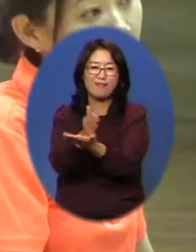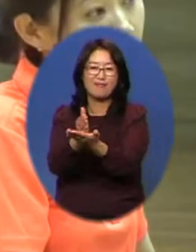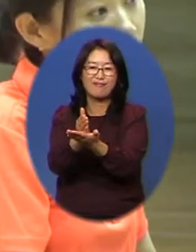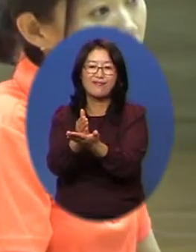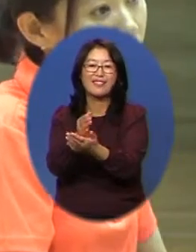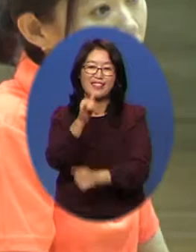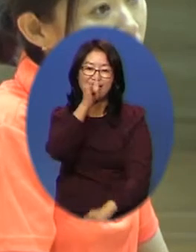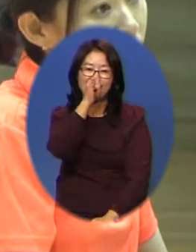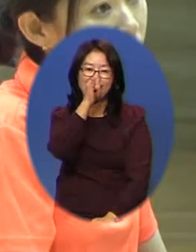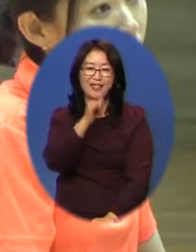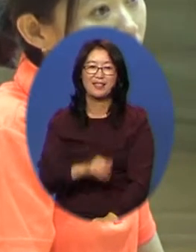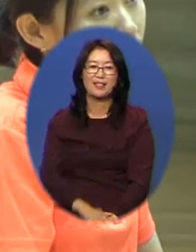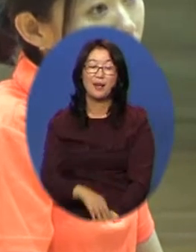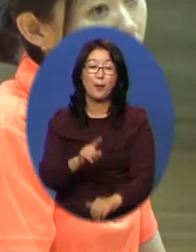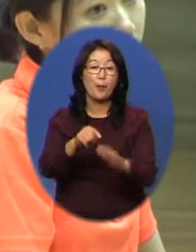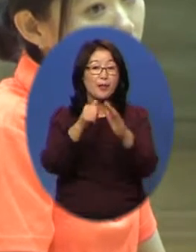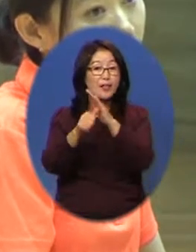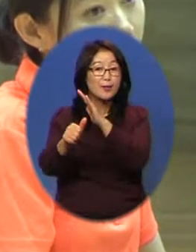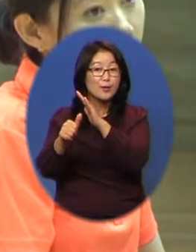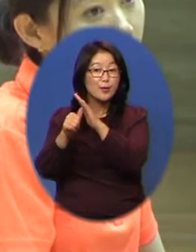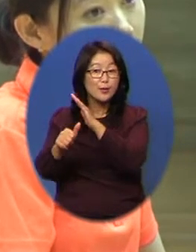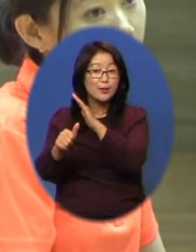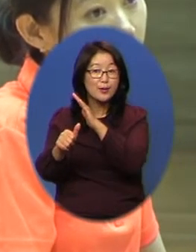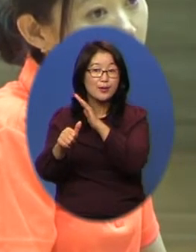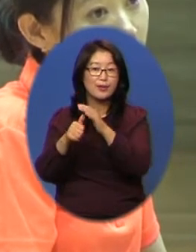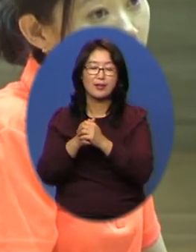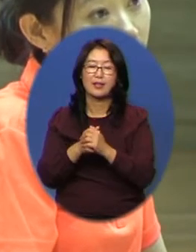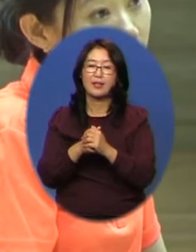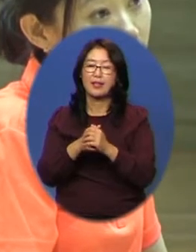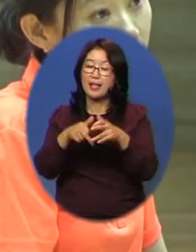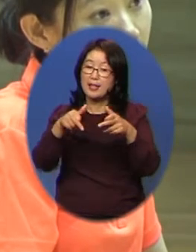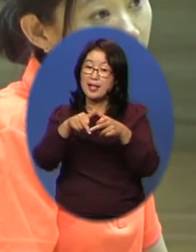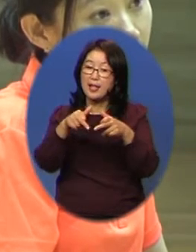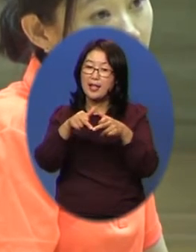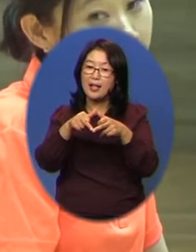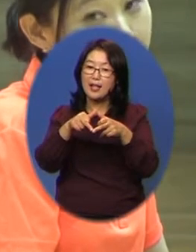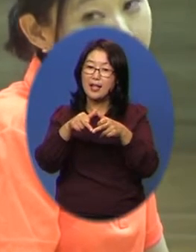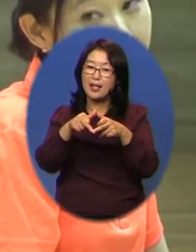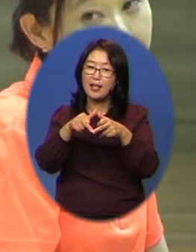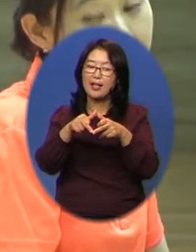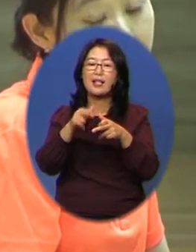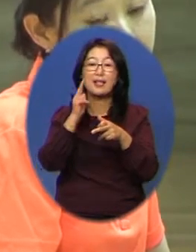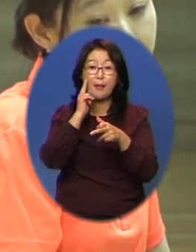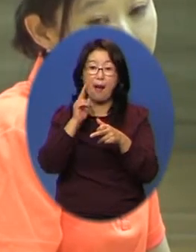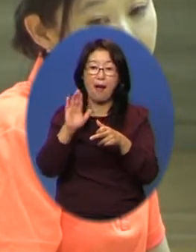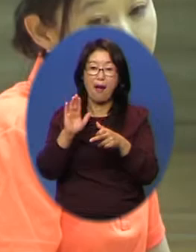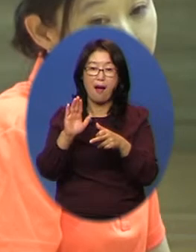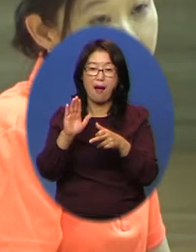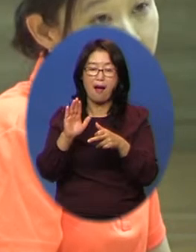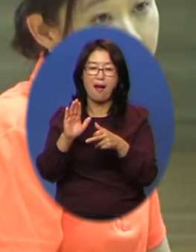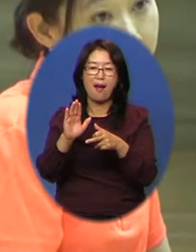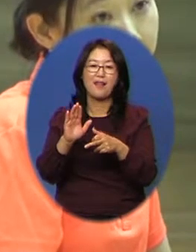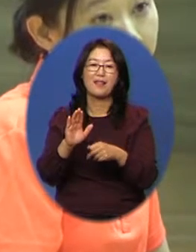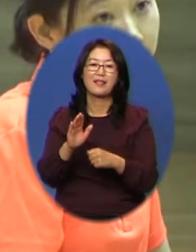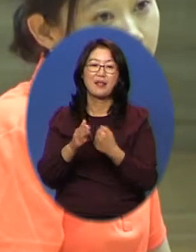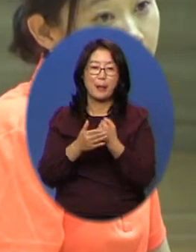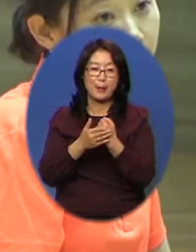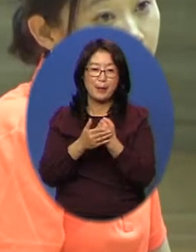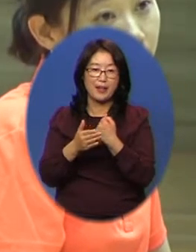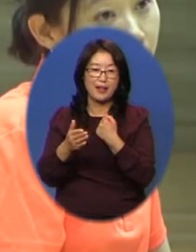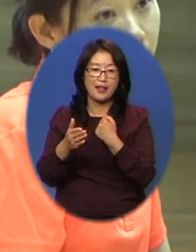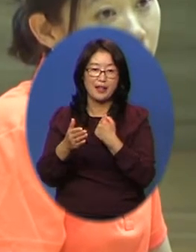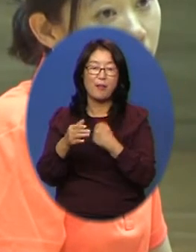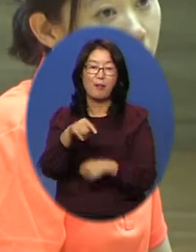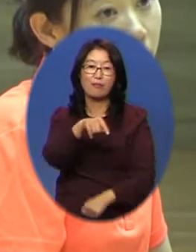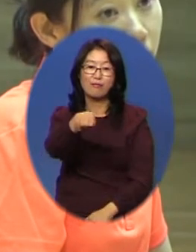있고요. 지금 저희 선수들은 그래도 좀 상태가 좀 그 장애 상태가 좀 많이 양호한 편에 속하는 그런